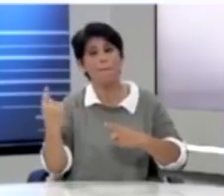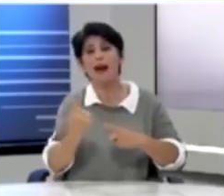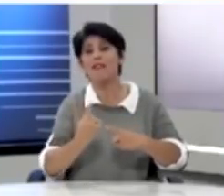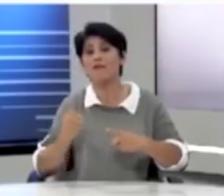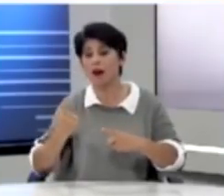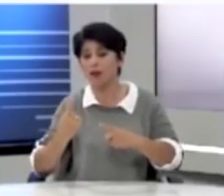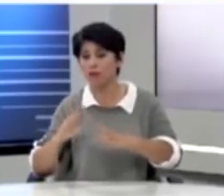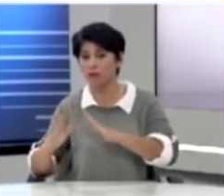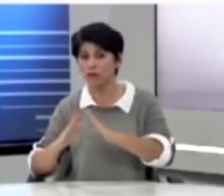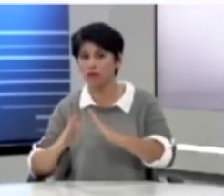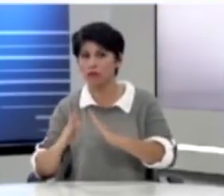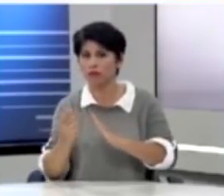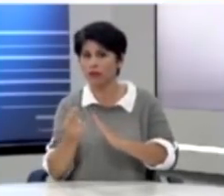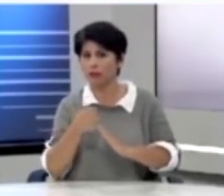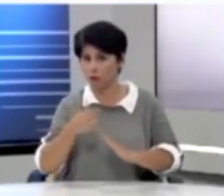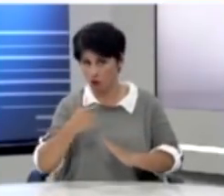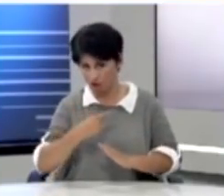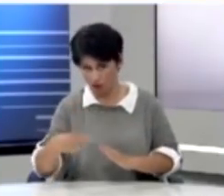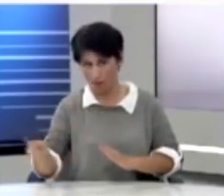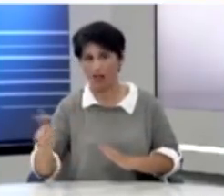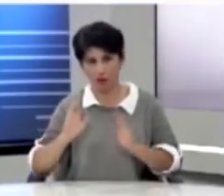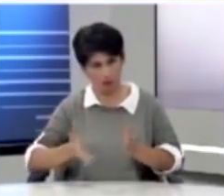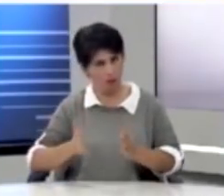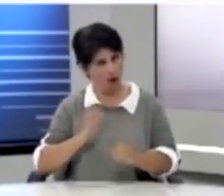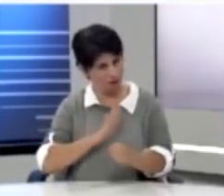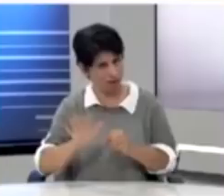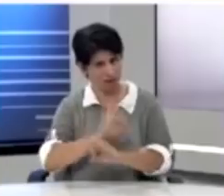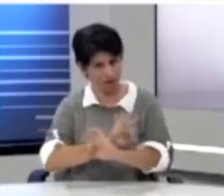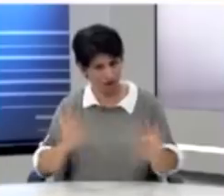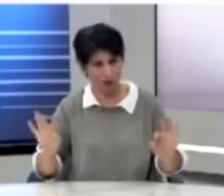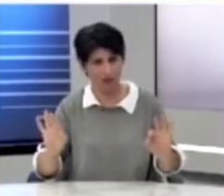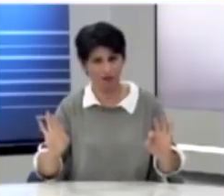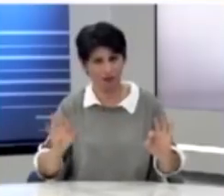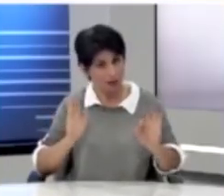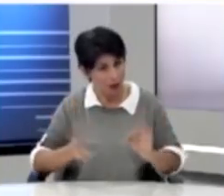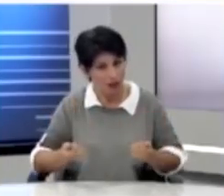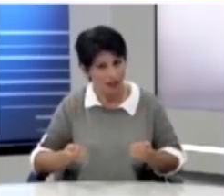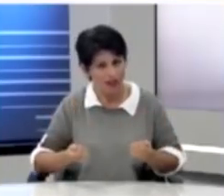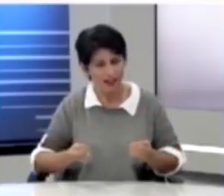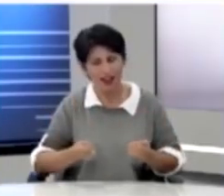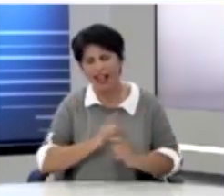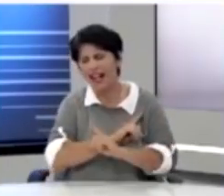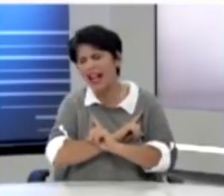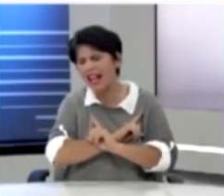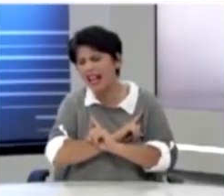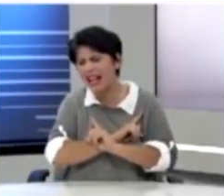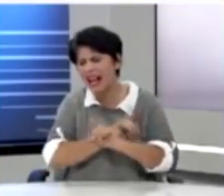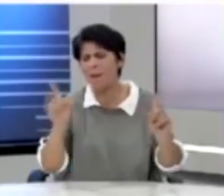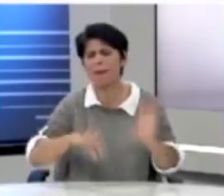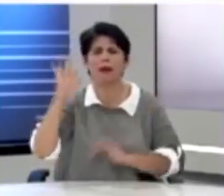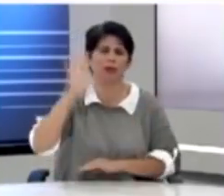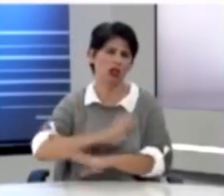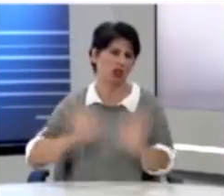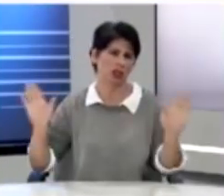περιβαλλοντολογικά σε μερικές μόνο εβδομάδες? Είναι δυνατόν να γίνει αυτό? Σε καμιά περίπτωση. Η